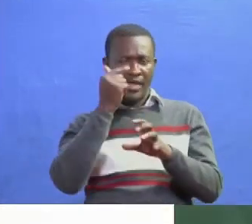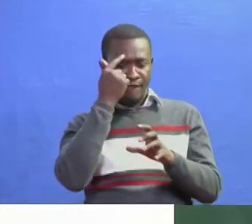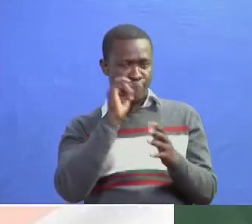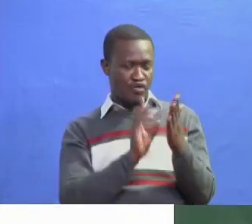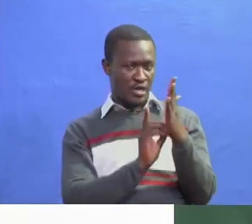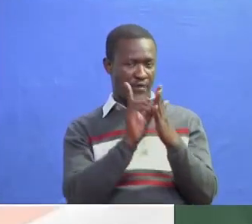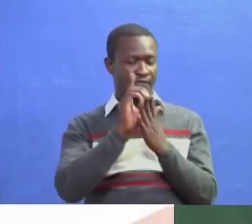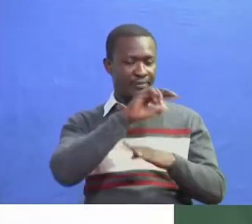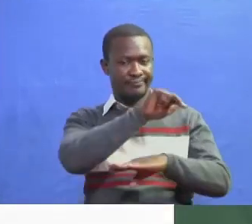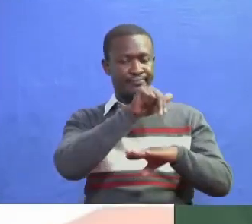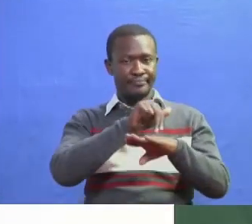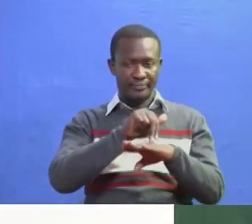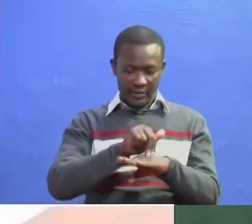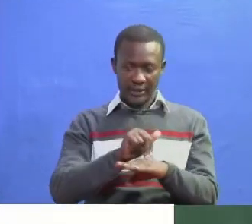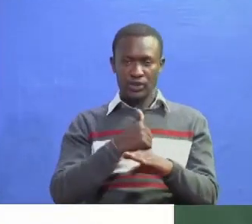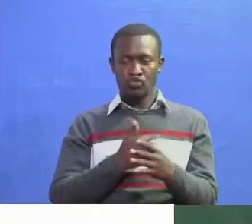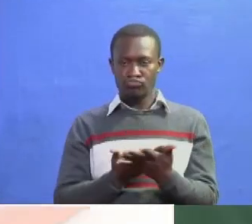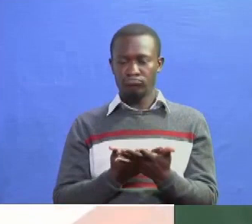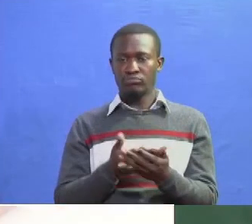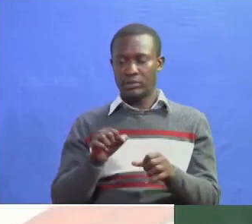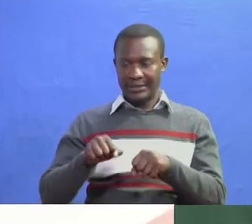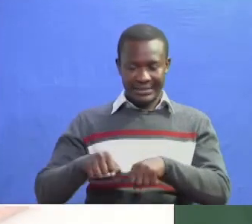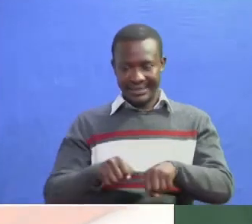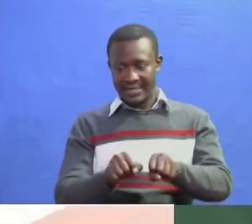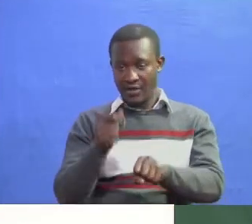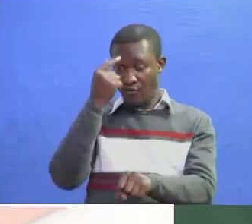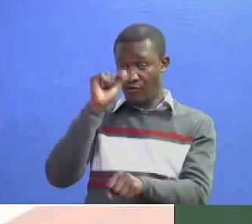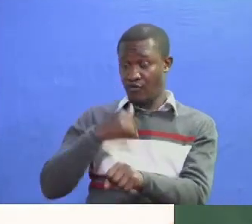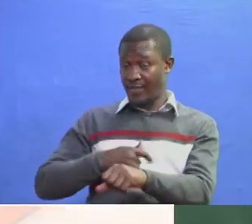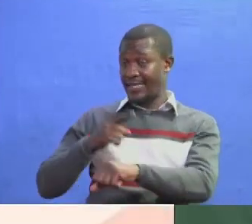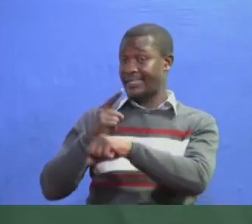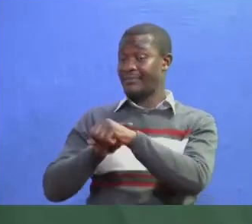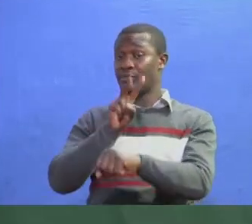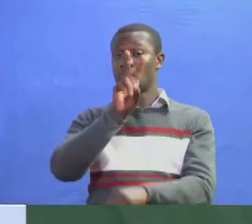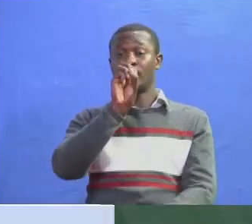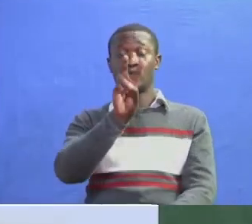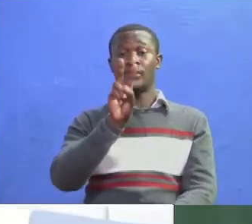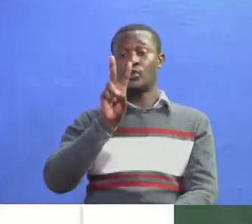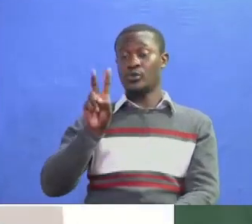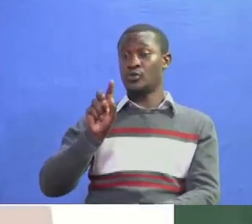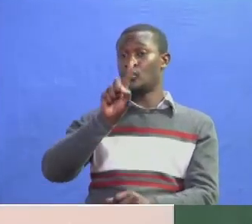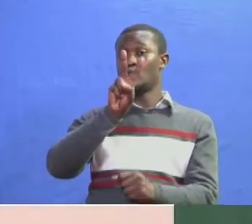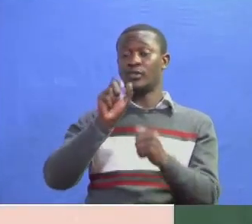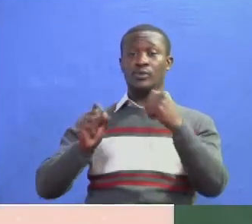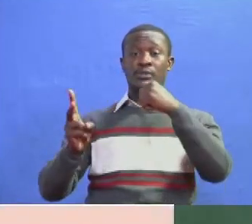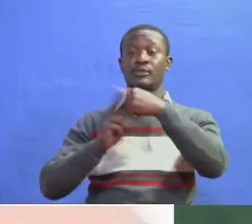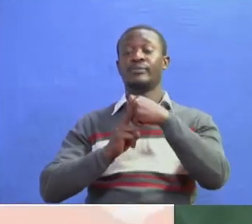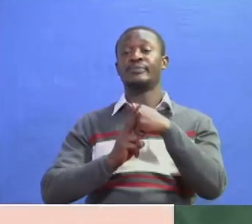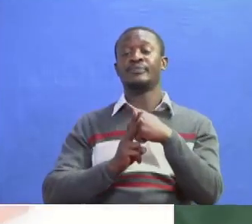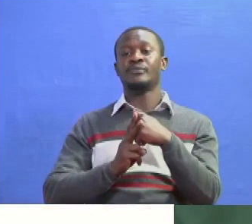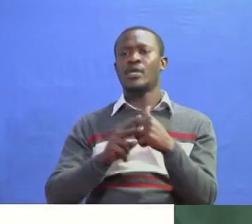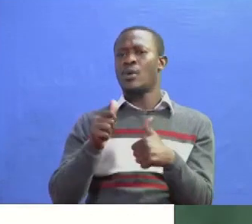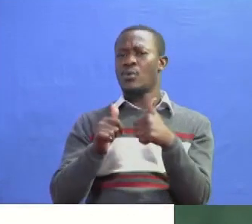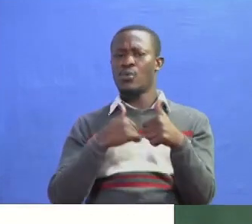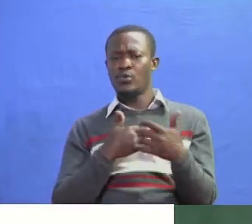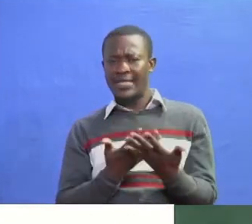the National AfCFTA Implementation Strategy for the period 2022 to 2027, which